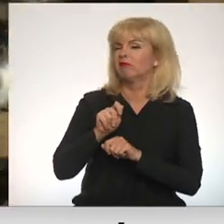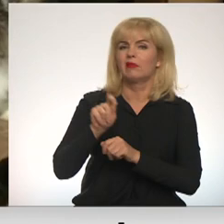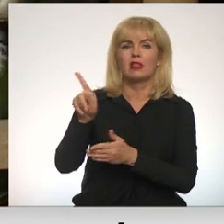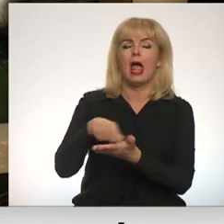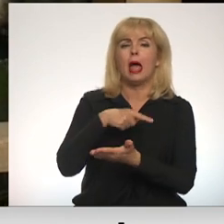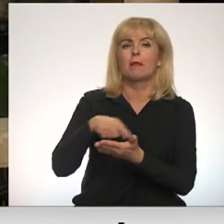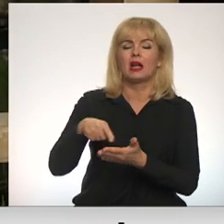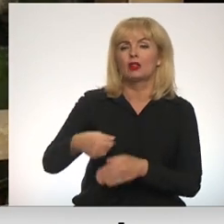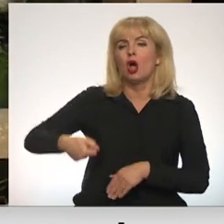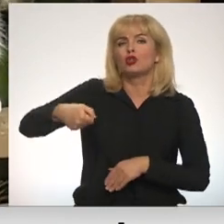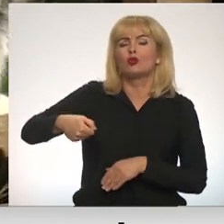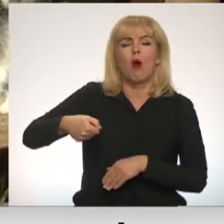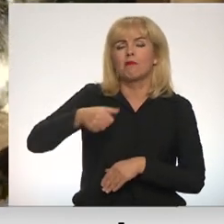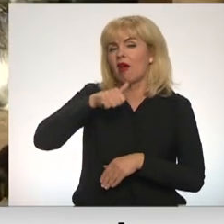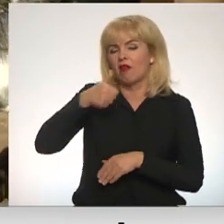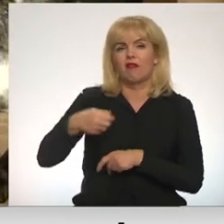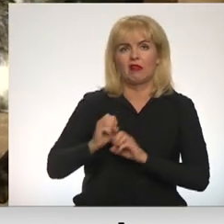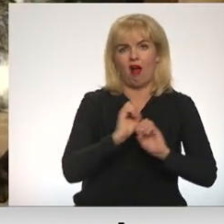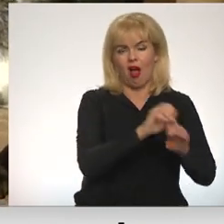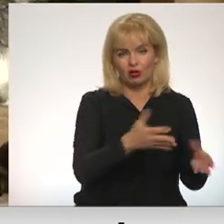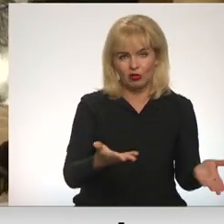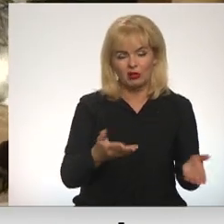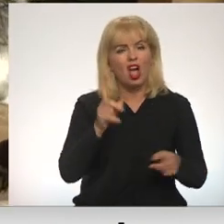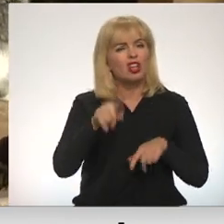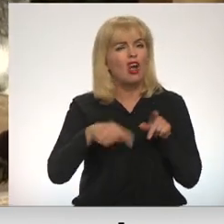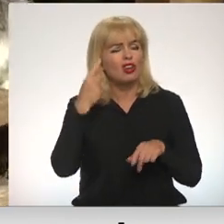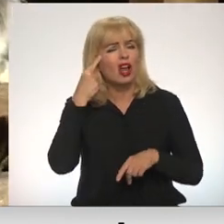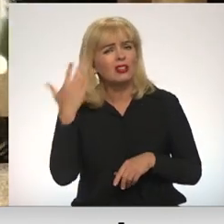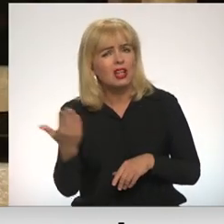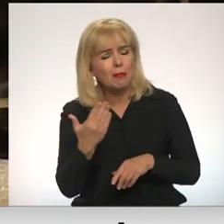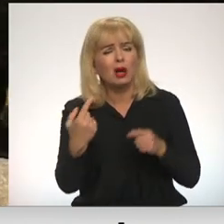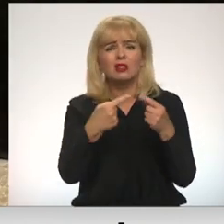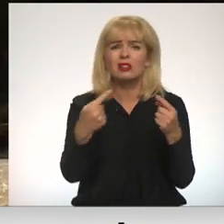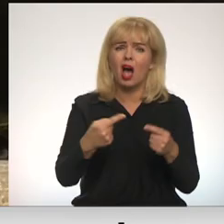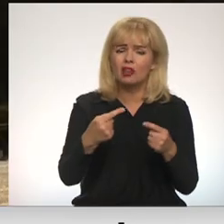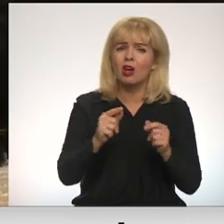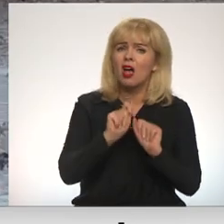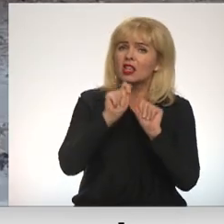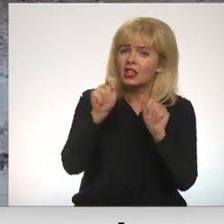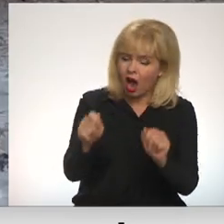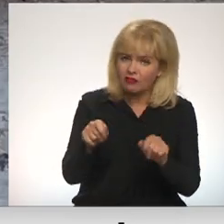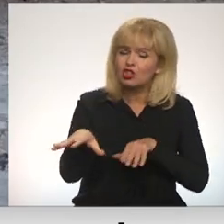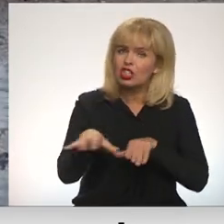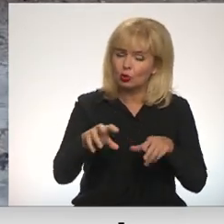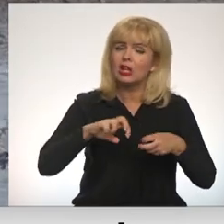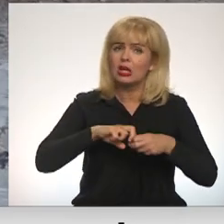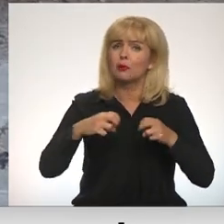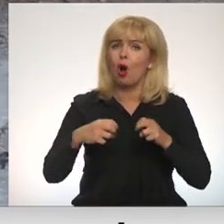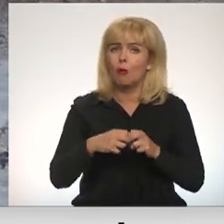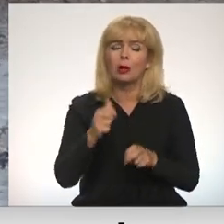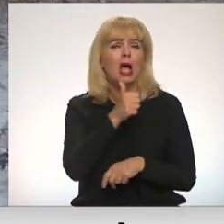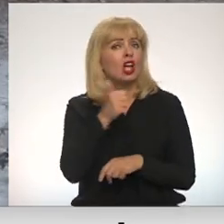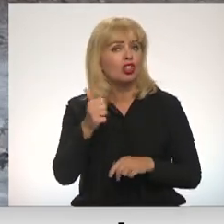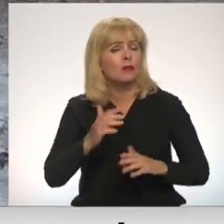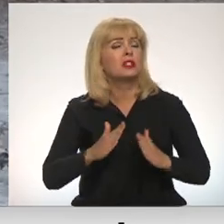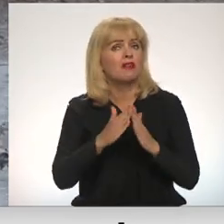somiņā. Dzīvnieku patversmē sadzīst, nepārdomāt un nesaskaņota mājdzīvnieku dāvināšana ir problēma. Nevar gan teikt, ka īpaši